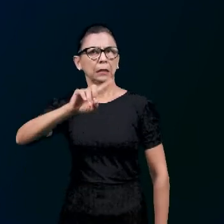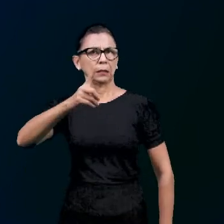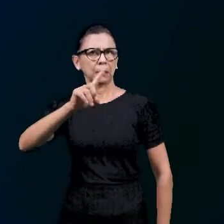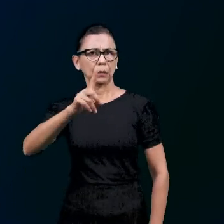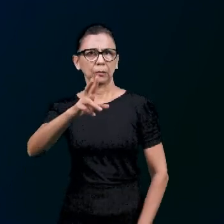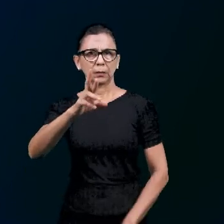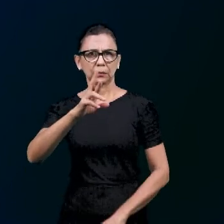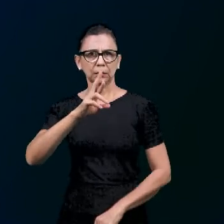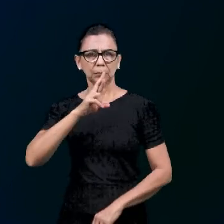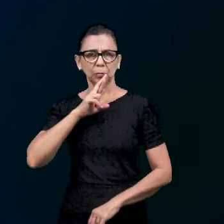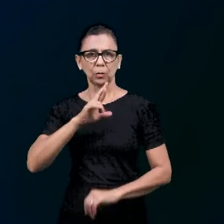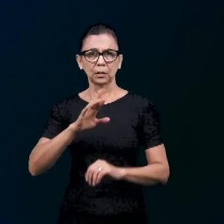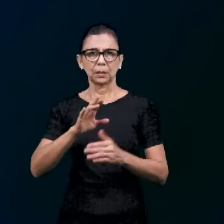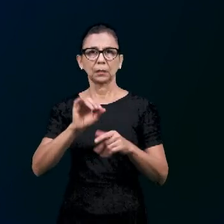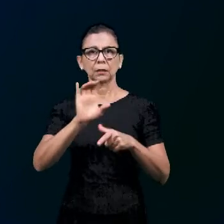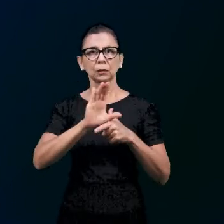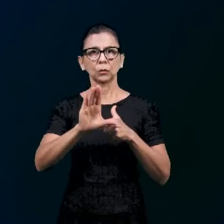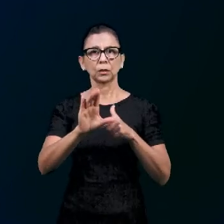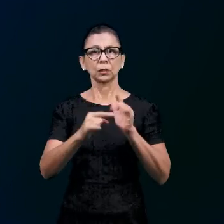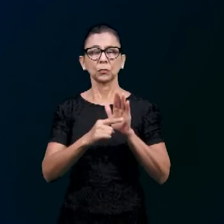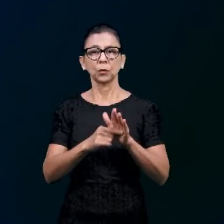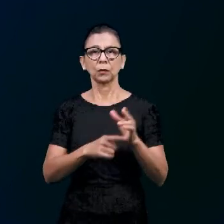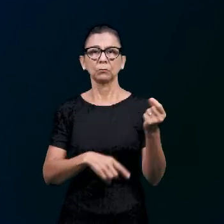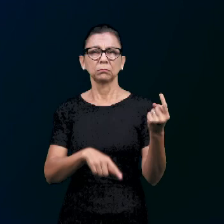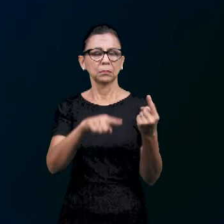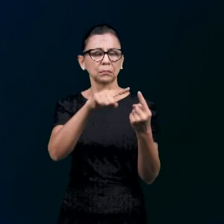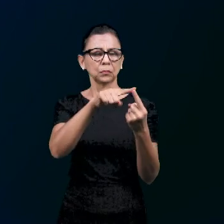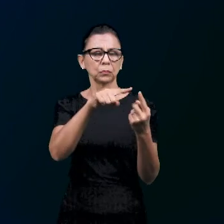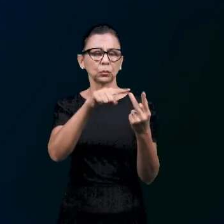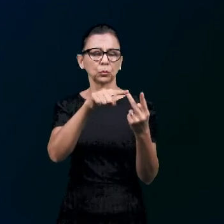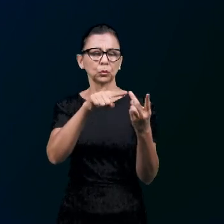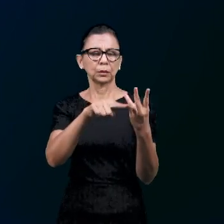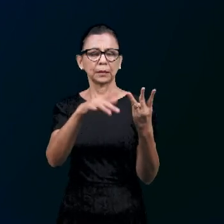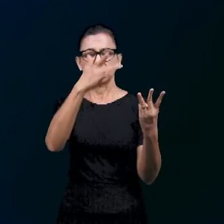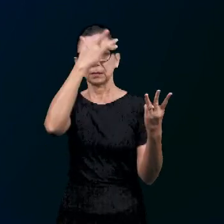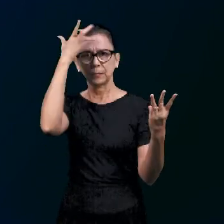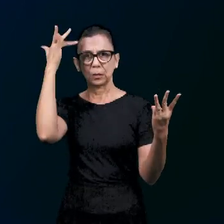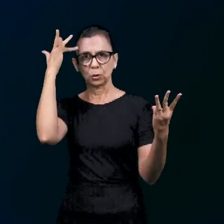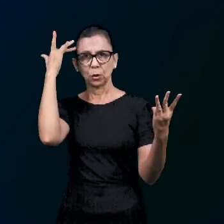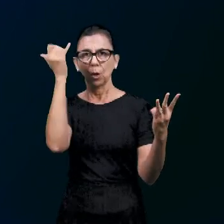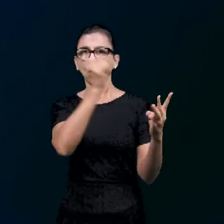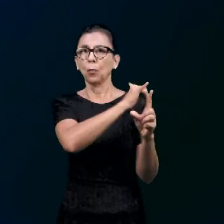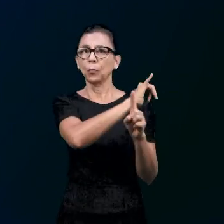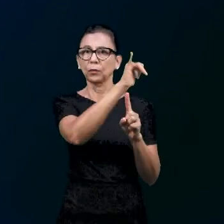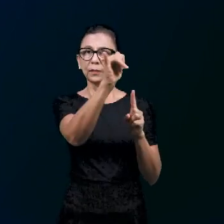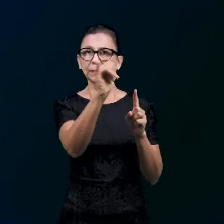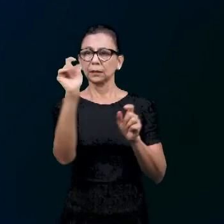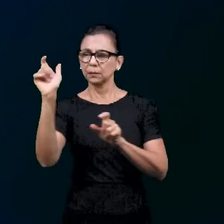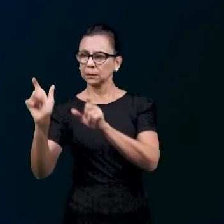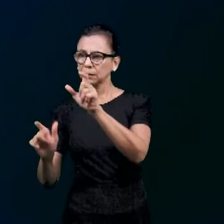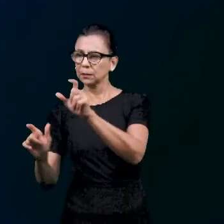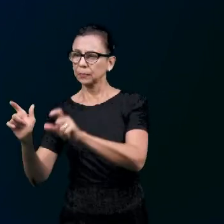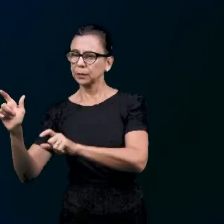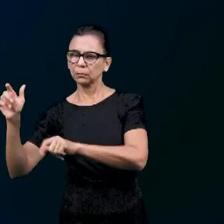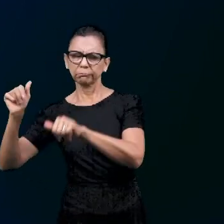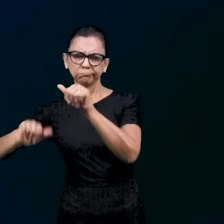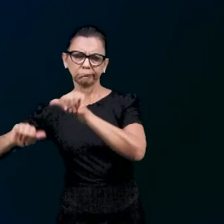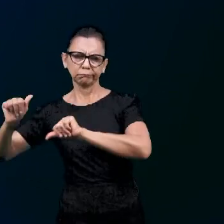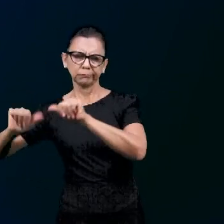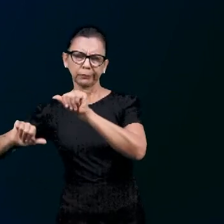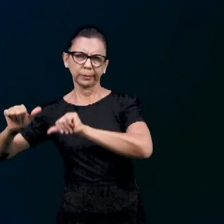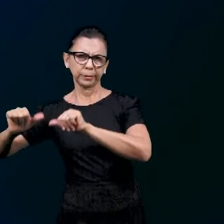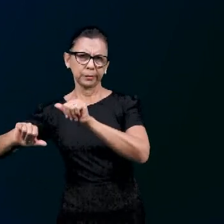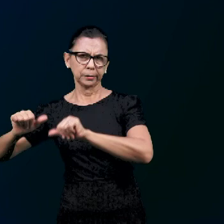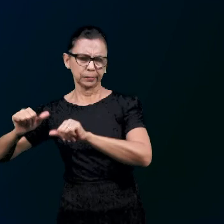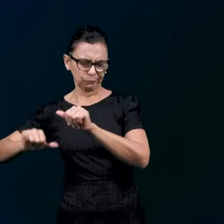Corinthiens, chapitre 14, verset 29, la parole dit que deux, trois parlent en prophétie et les autres jugent. C'est-à-dire, il est nécessaire